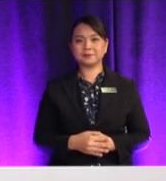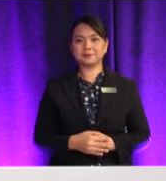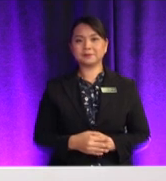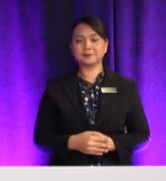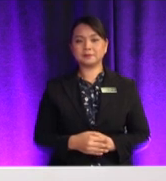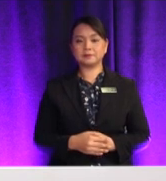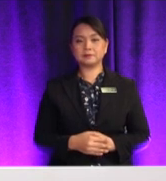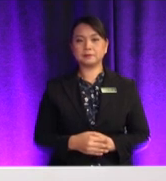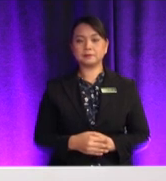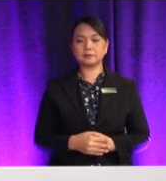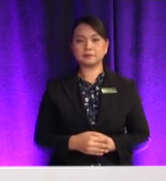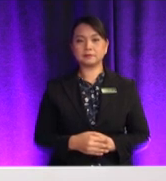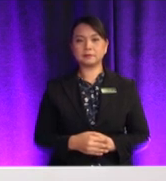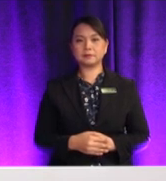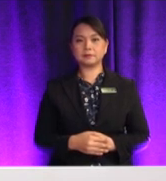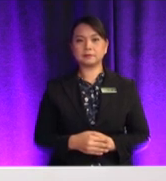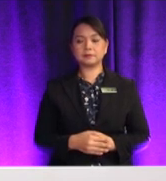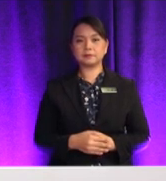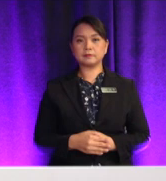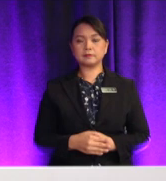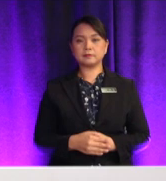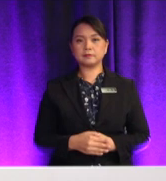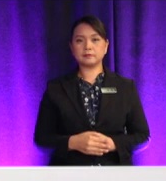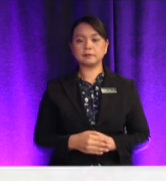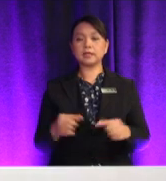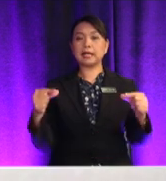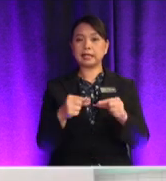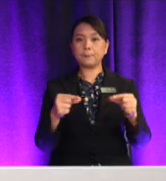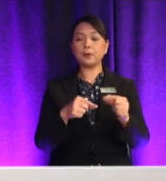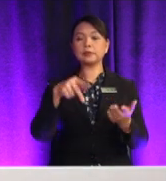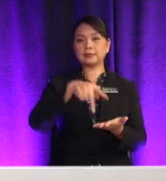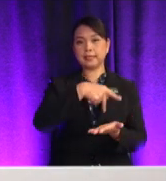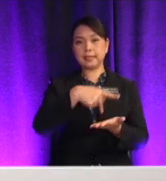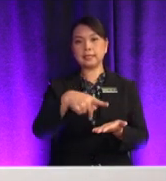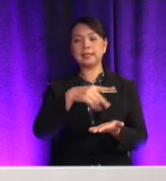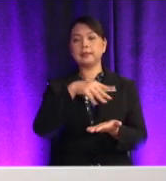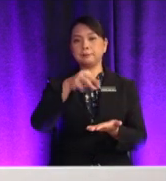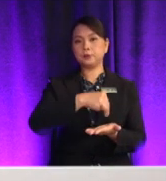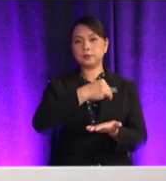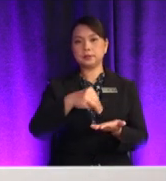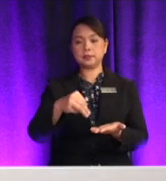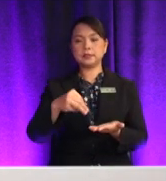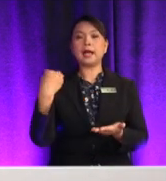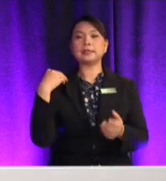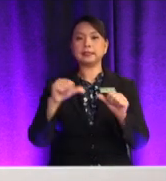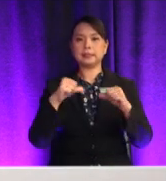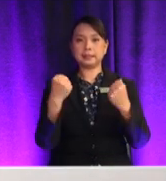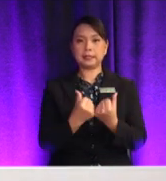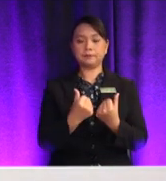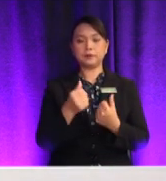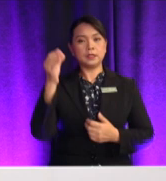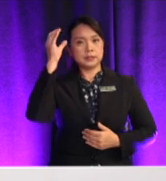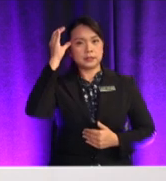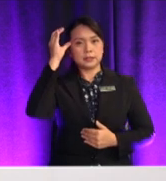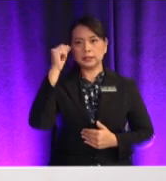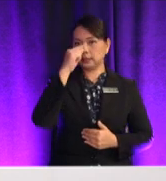menampilkan persembahan asli dengan gabungan tarian dan muzik merangkumi kaum Cina, India, etnik Sabah